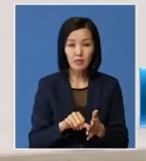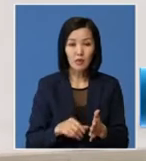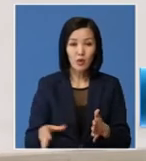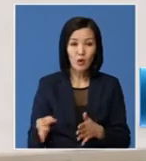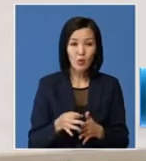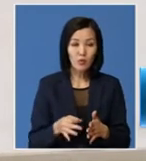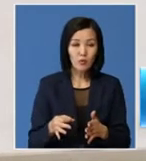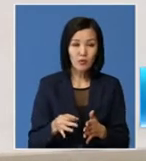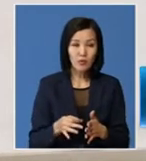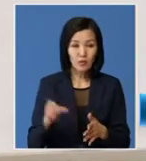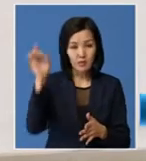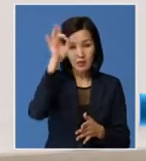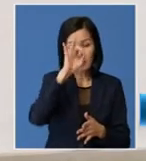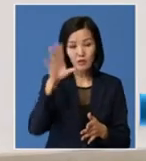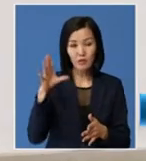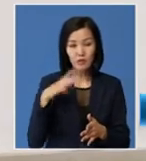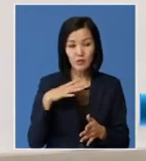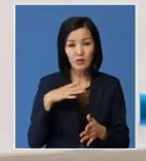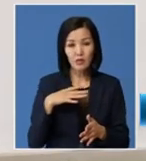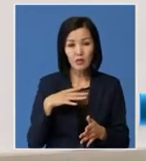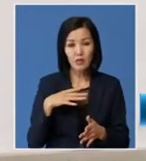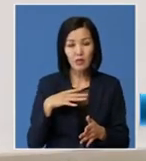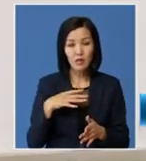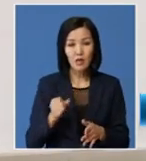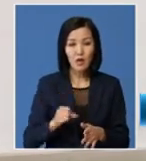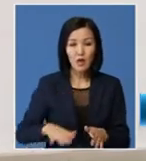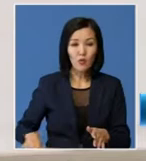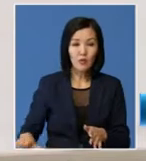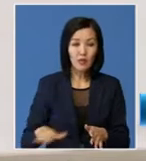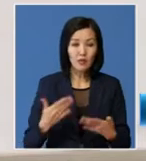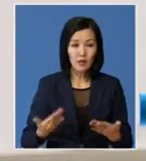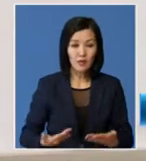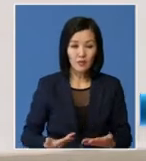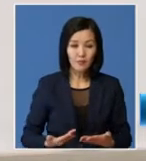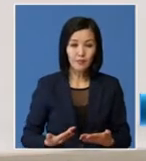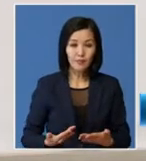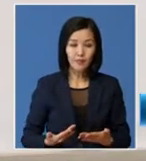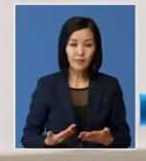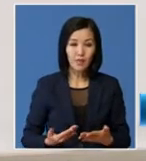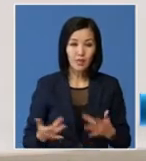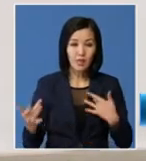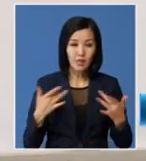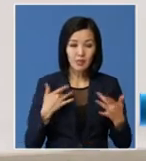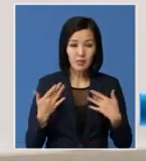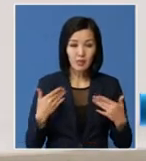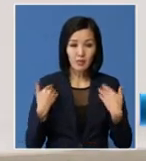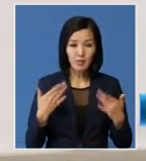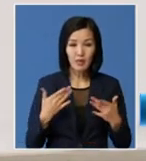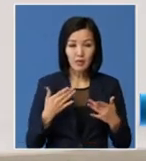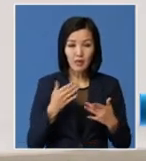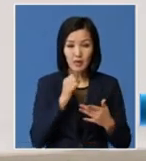облысқа даңқымыз шықты. Ауданда қойдық. Оның кейін барып ақсақалдар алқасын